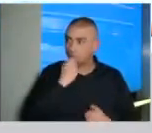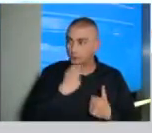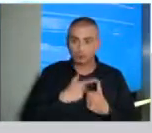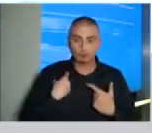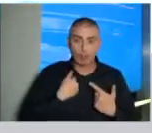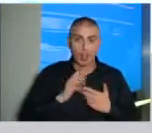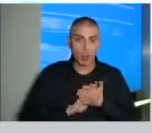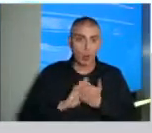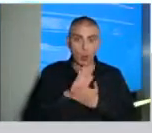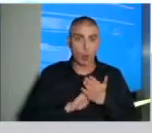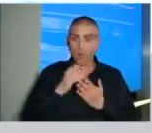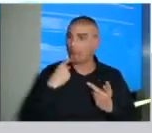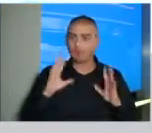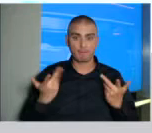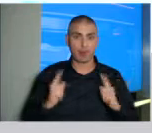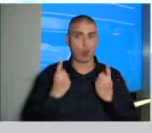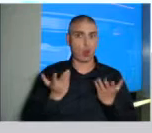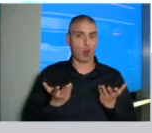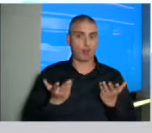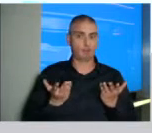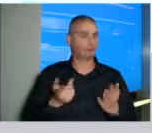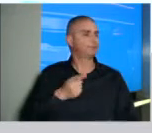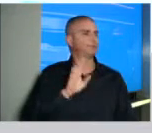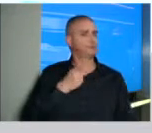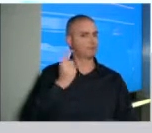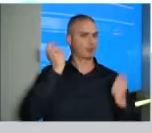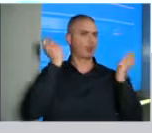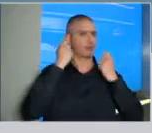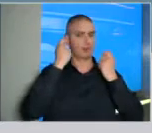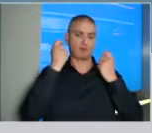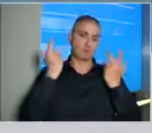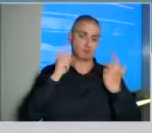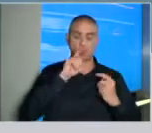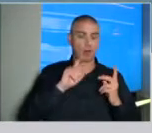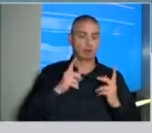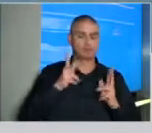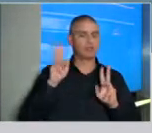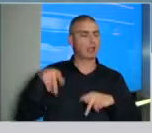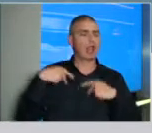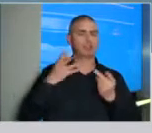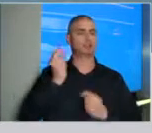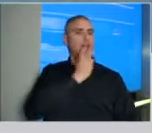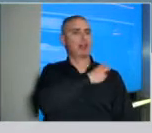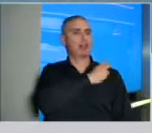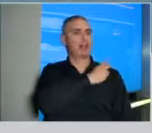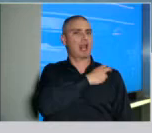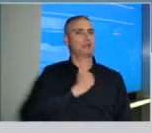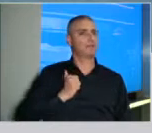שבק, אף אחד לא אומר לו מה העניינים בכלל. רביב, כמה אתה נפעם, המום, אולי בכלל לא מחזרתם של הגנרלים?